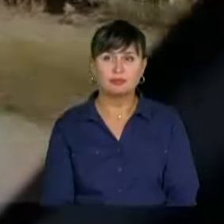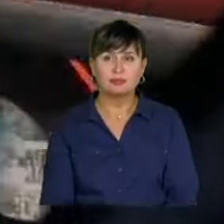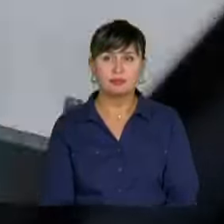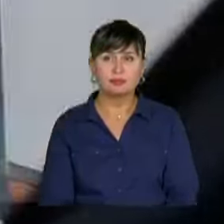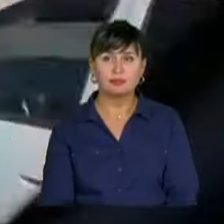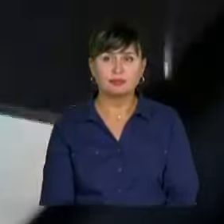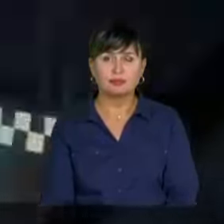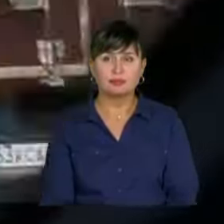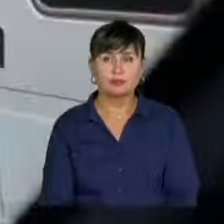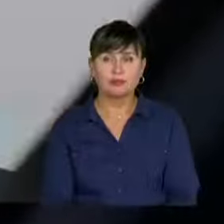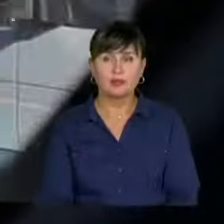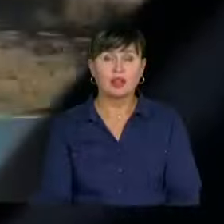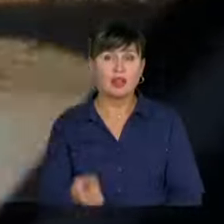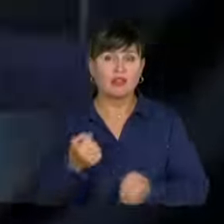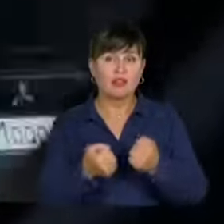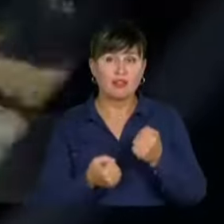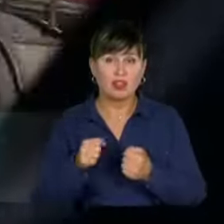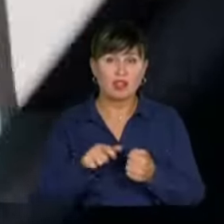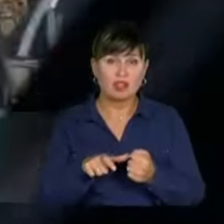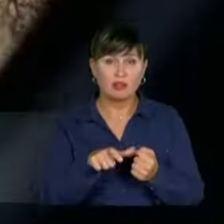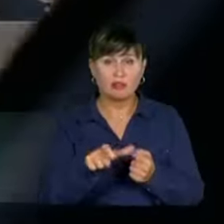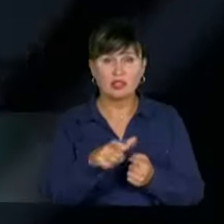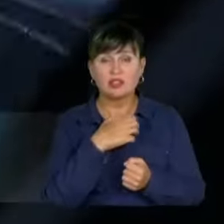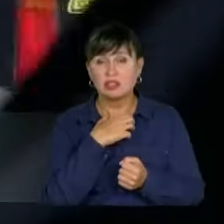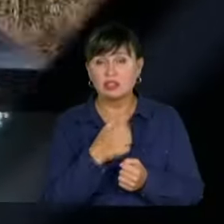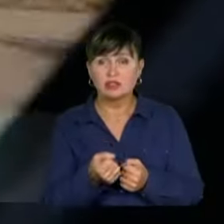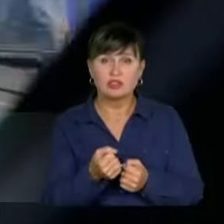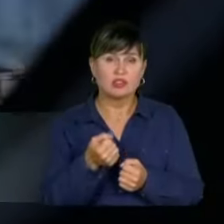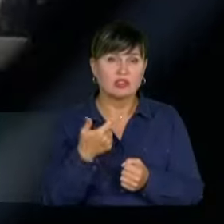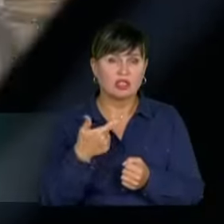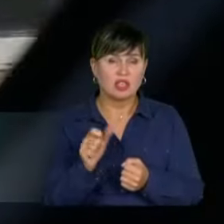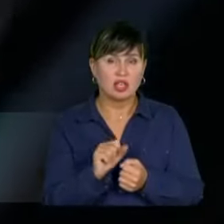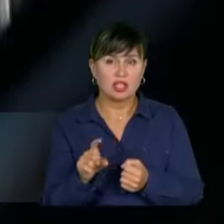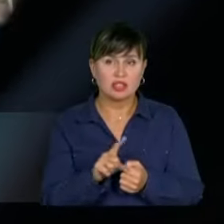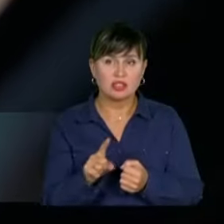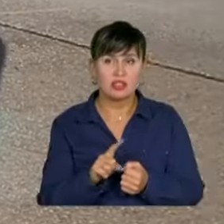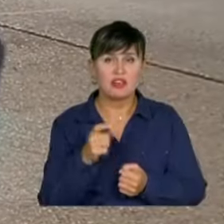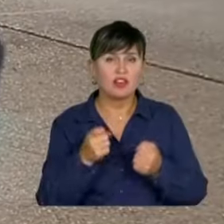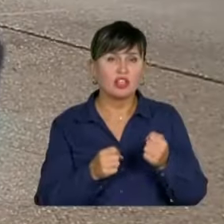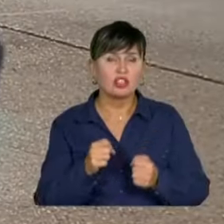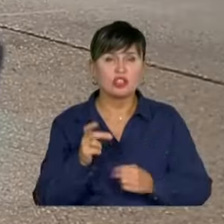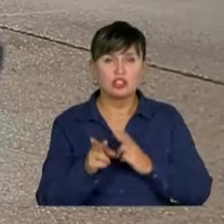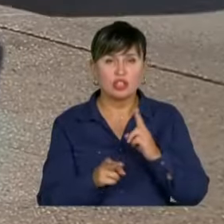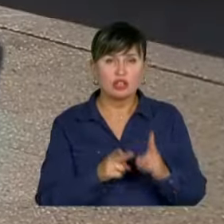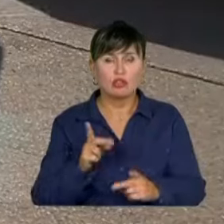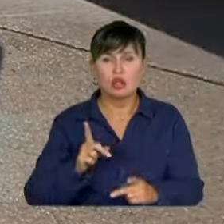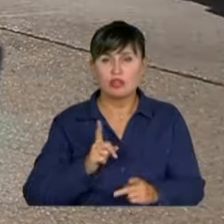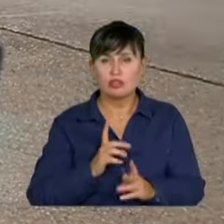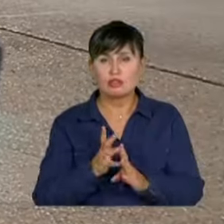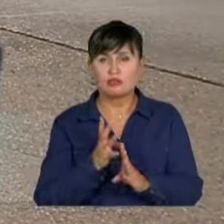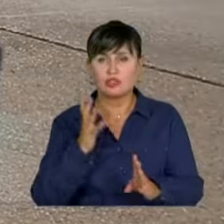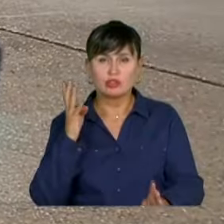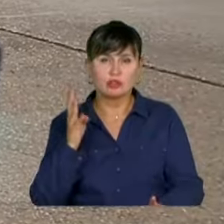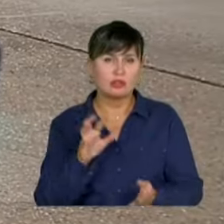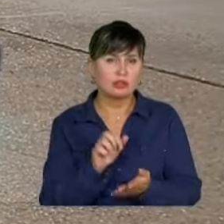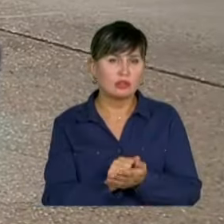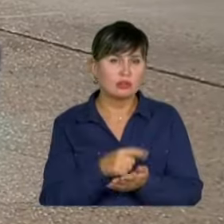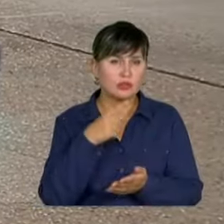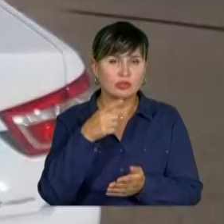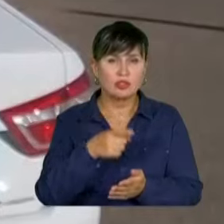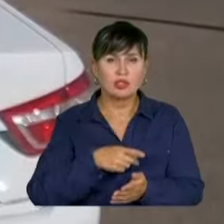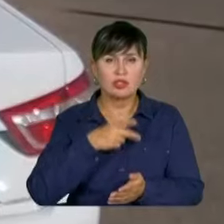На автомобильных заправках Уральска возник дефицит сжиженного газа. Водители жалуются, что ожидание в очередях занимает несколько